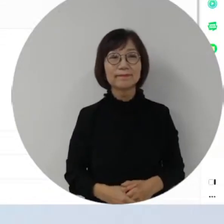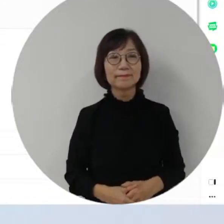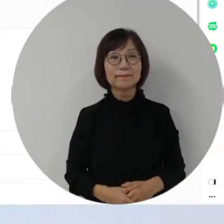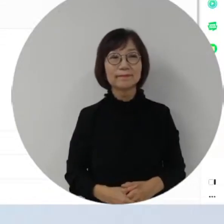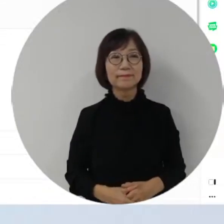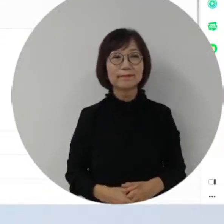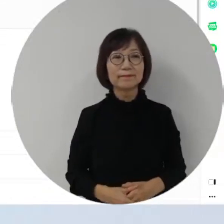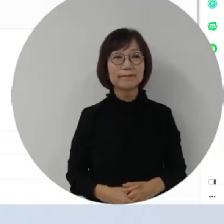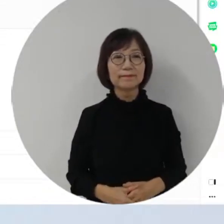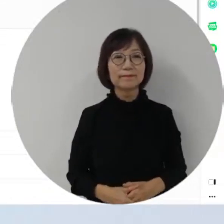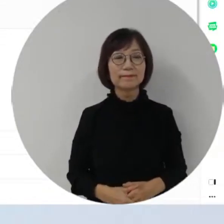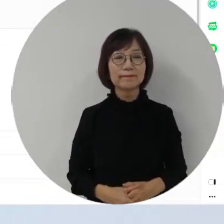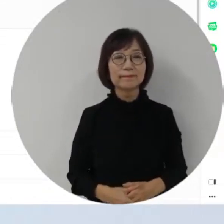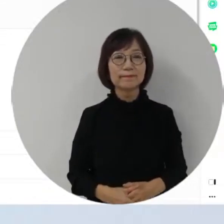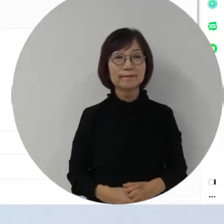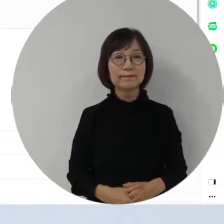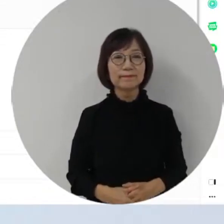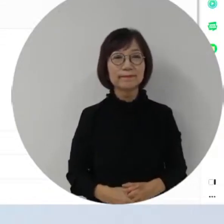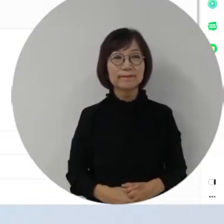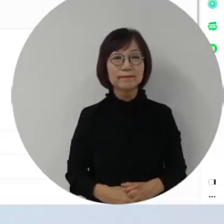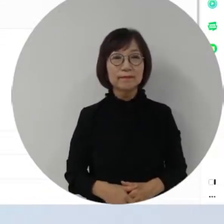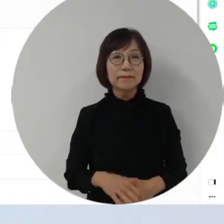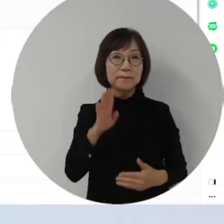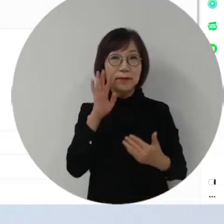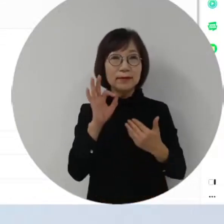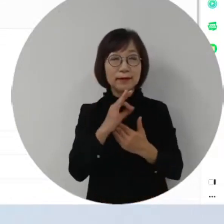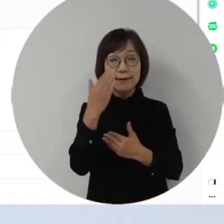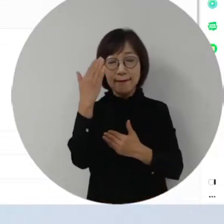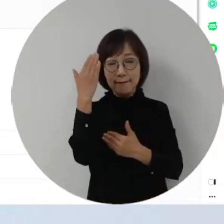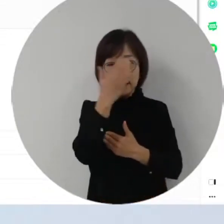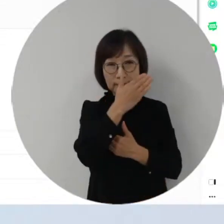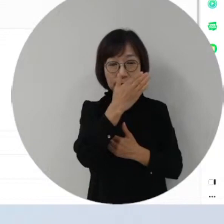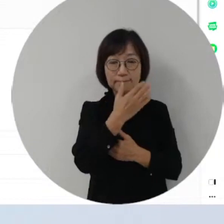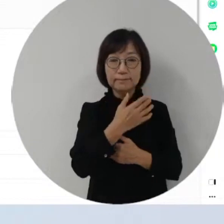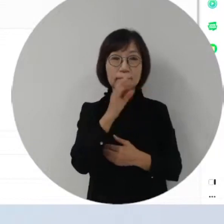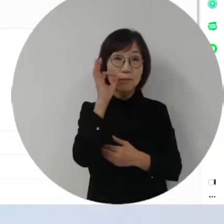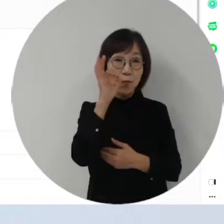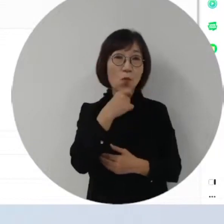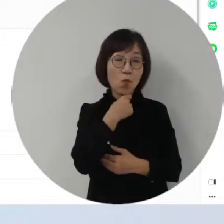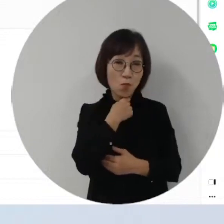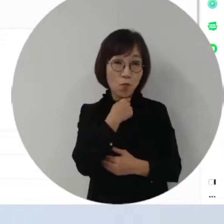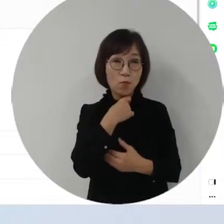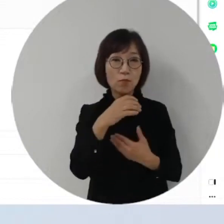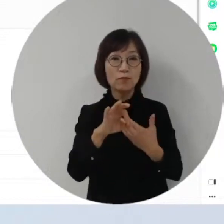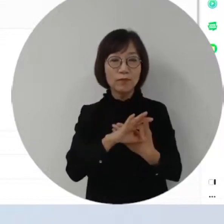난 깔끔하게 보겠다라고 하면 아이콘만 체크하시면 조금 깔끔하게 보실 수 있어요.